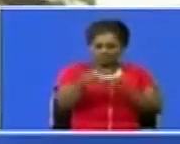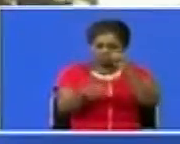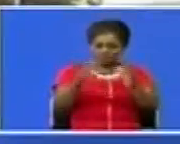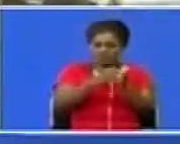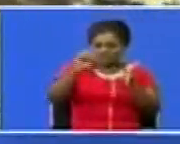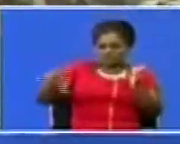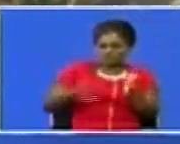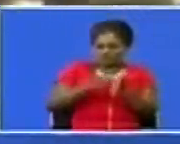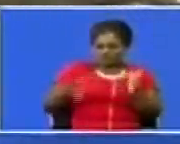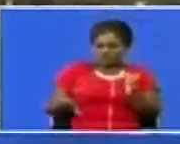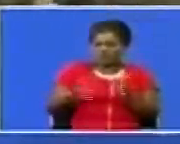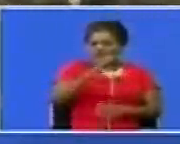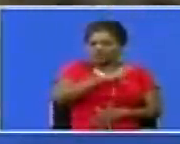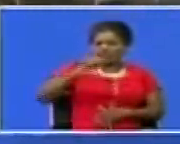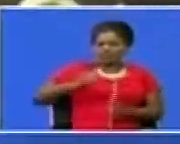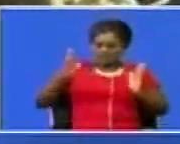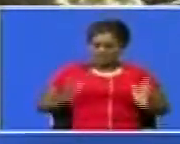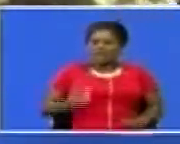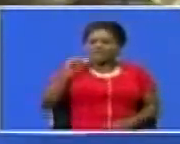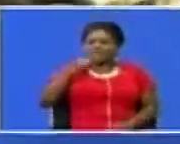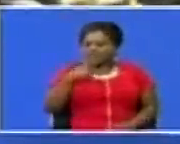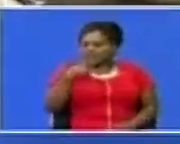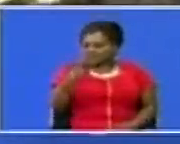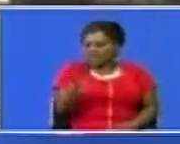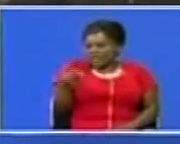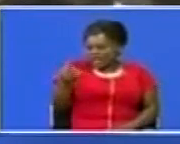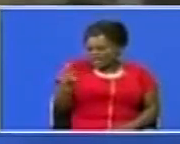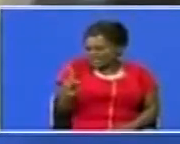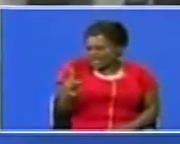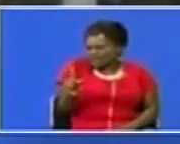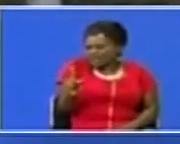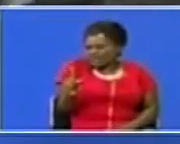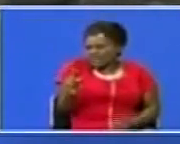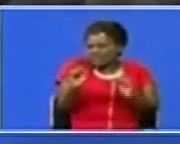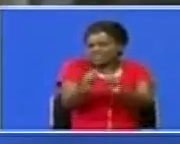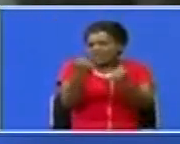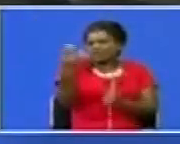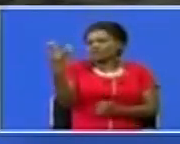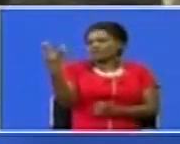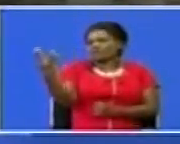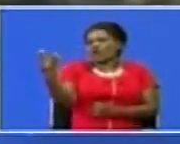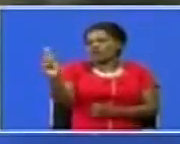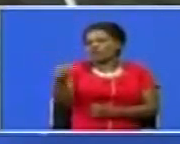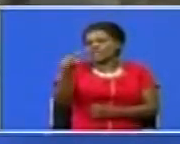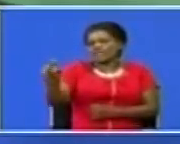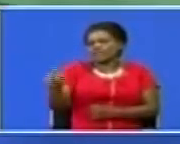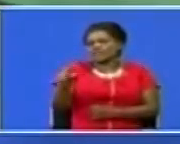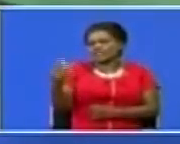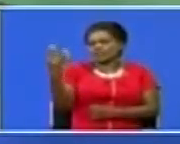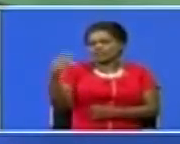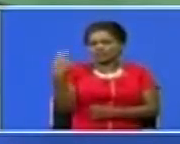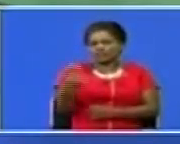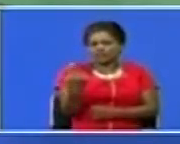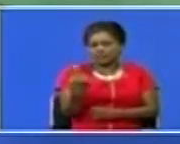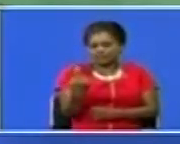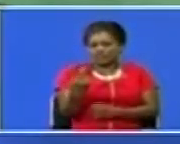zinamkumba. Makamishina wapi wa tume wamedai kuwa Igoro aliponyoka tu kwa madai manne yanayohusiana na uendeshaji afisi. The channels